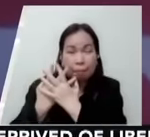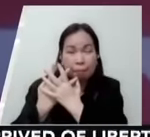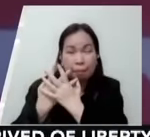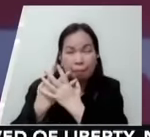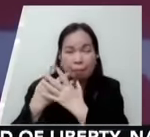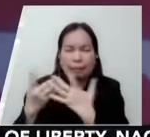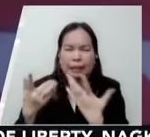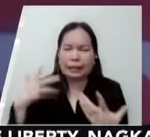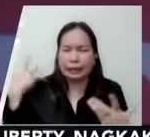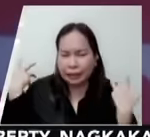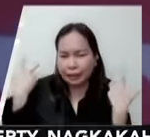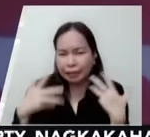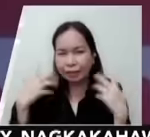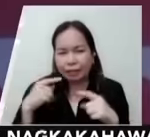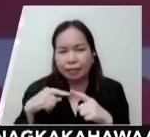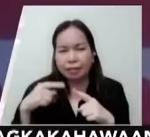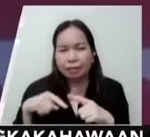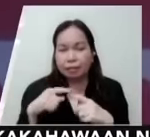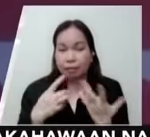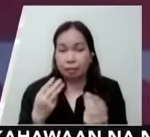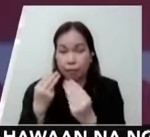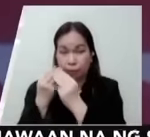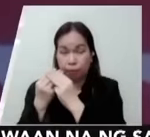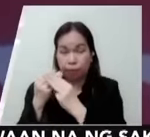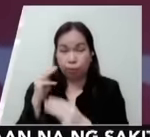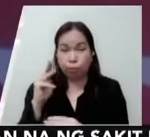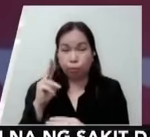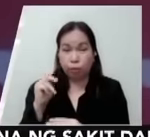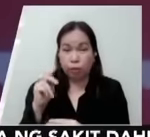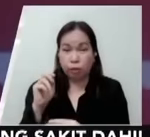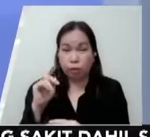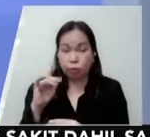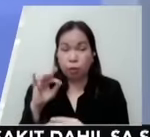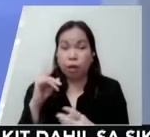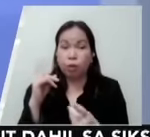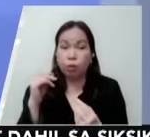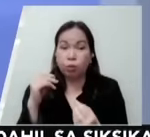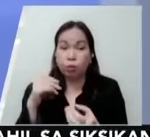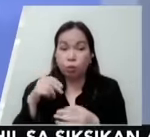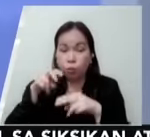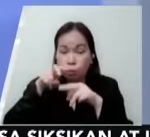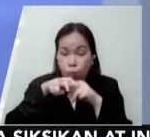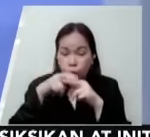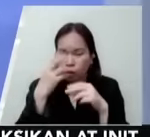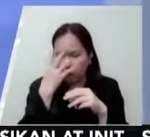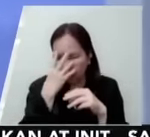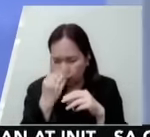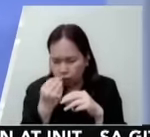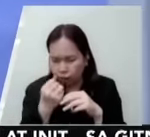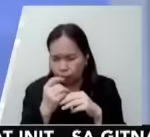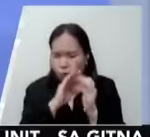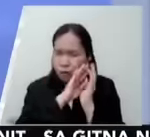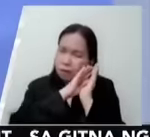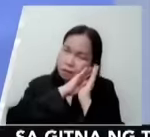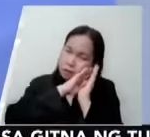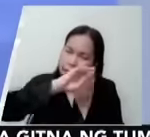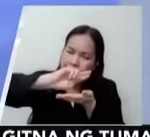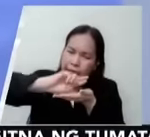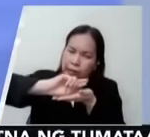nga, nakatagilid o nakaupo na kung matulog ang mga nakakulong sa city jail. Sa ibang kulungan naman, pasintabi